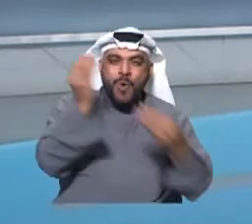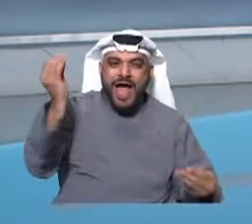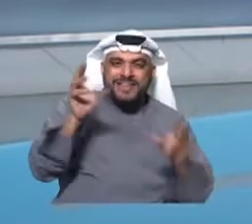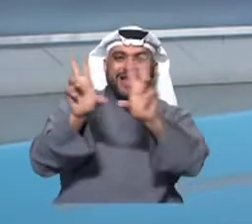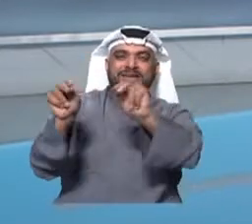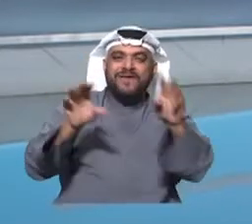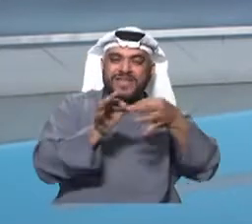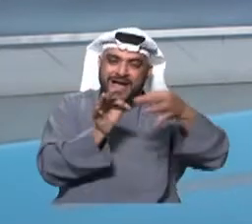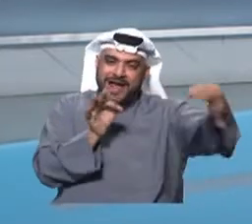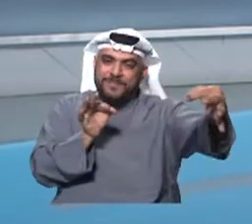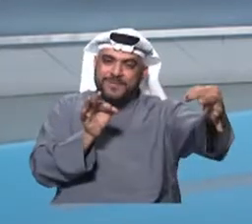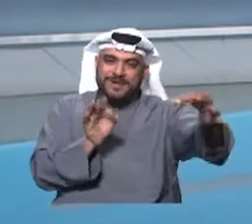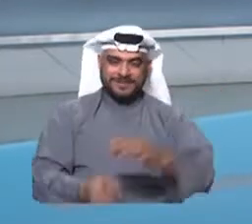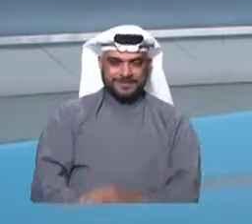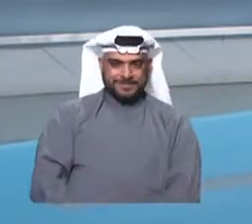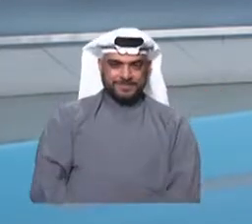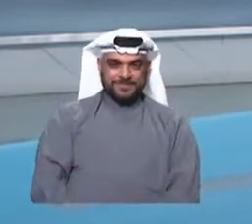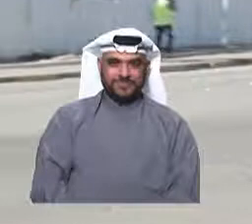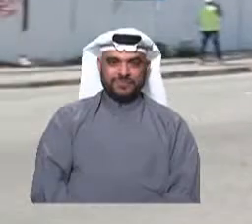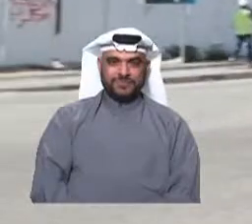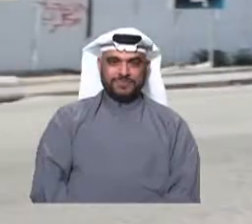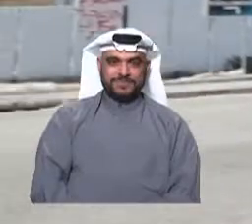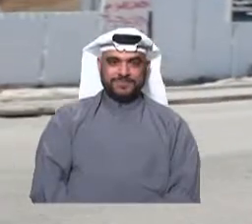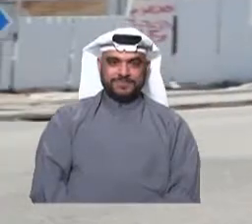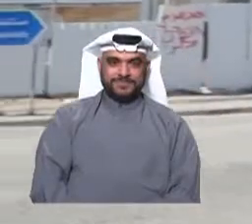مربع تقريبا.